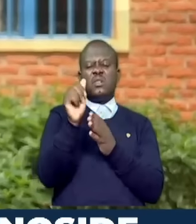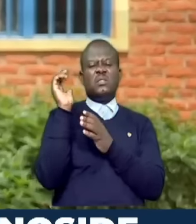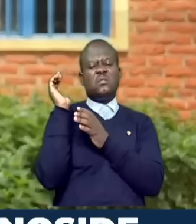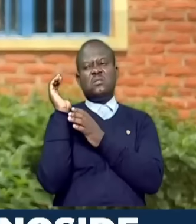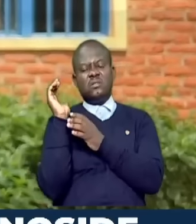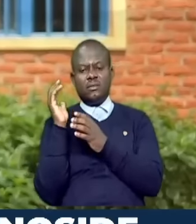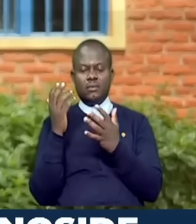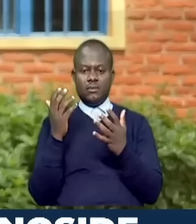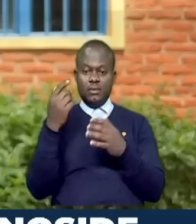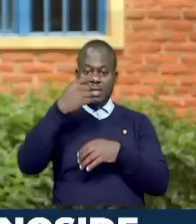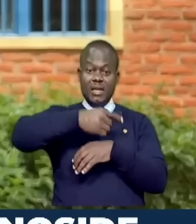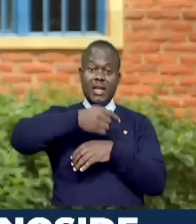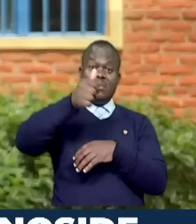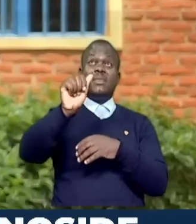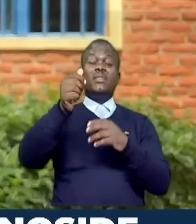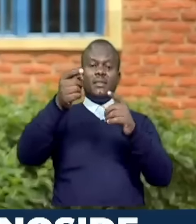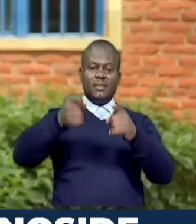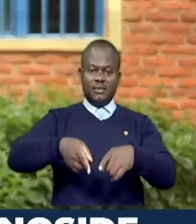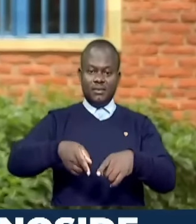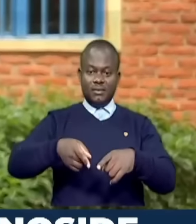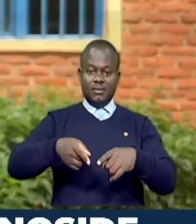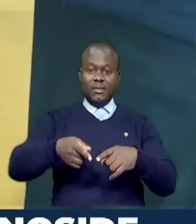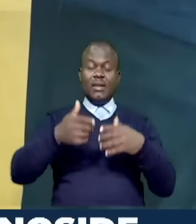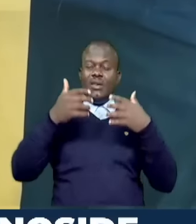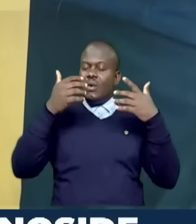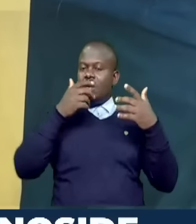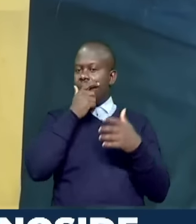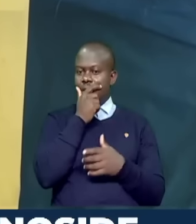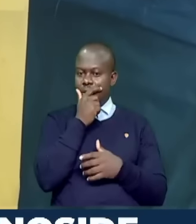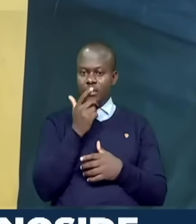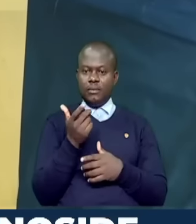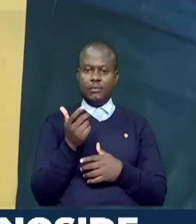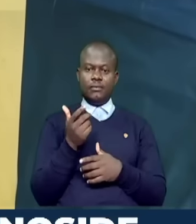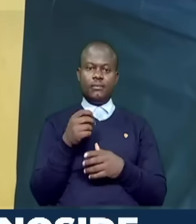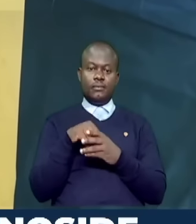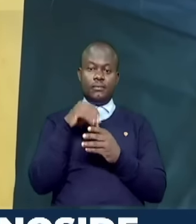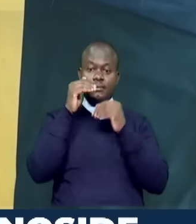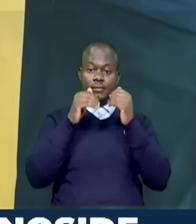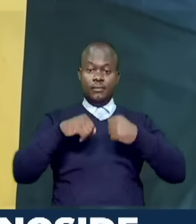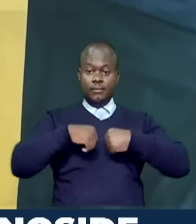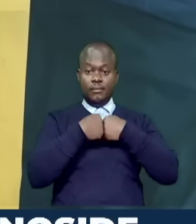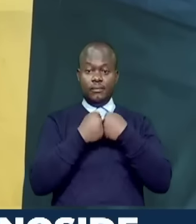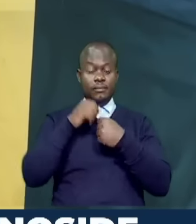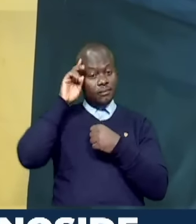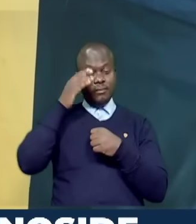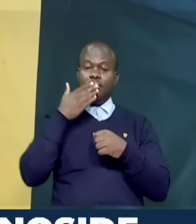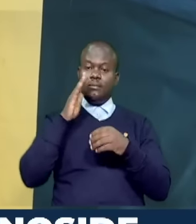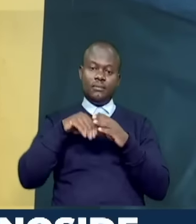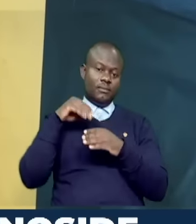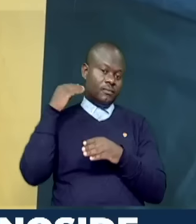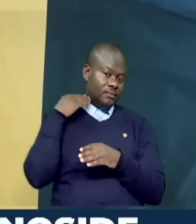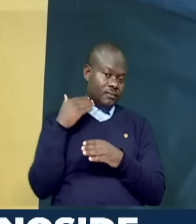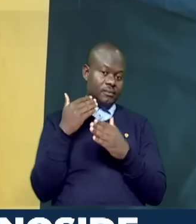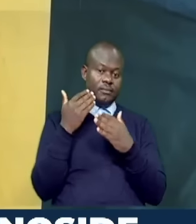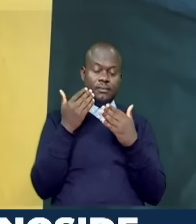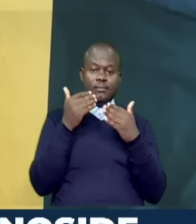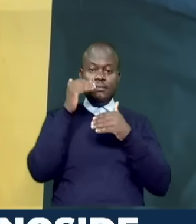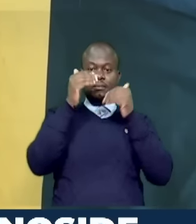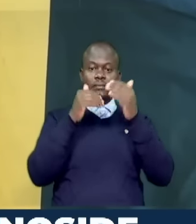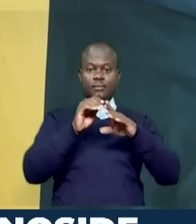ya minsi yabo yageze noneho nta ubakira mu rwego rwo guhangana n'ingengabitekerezo ya jenoside